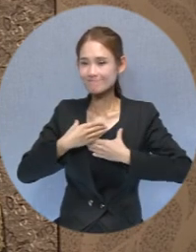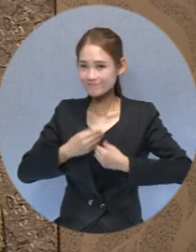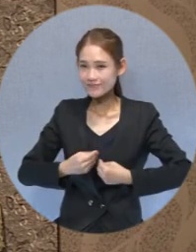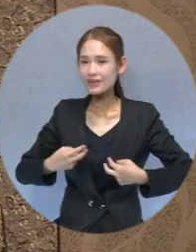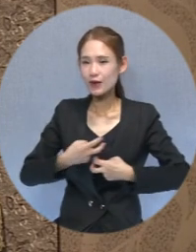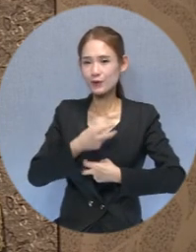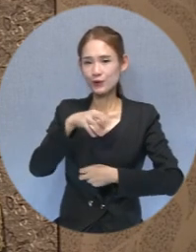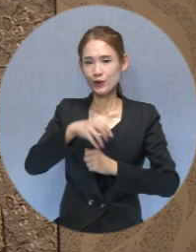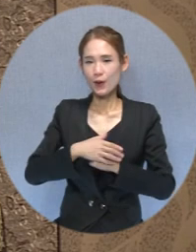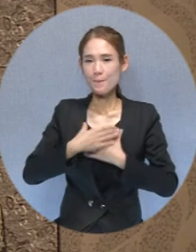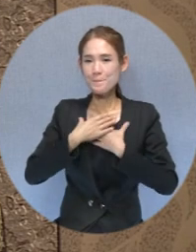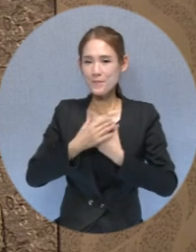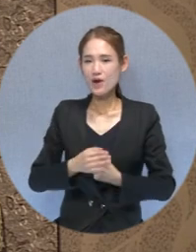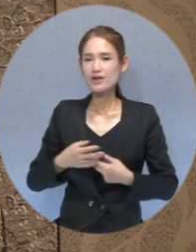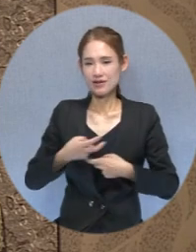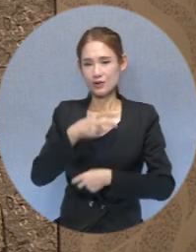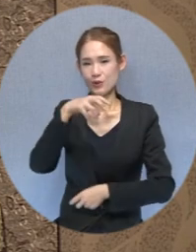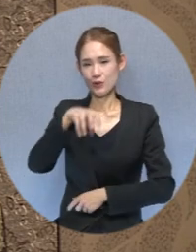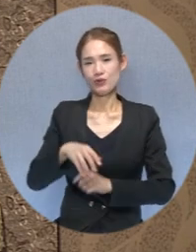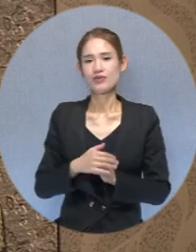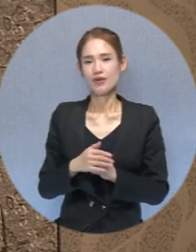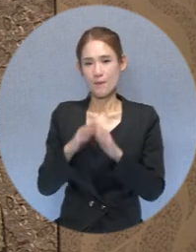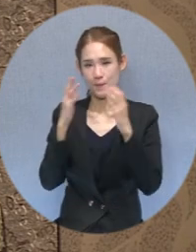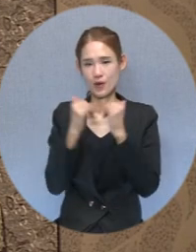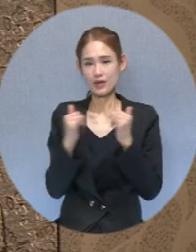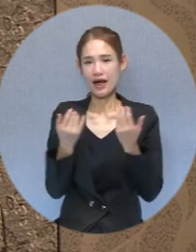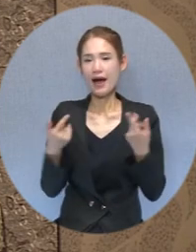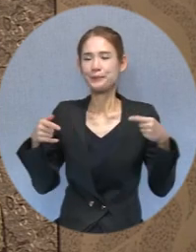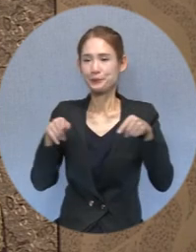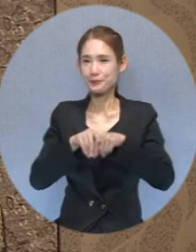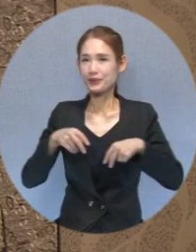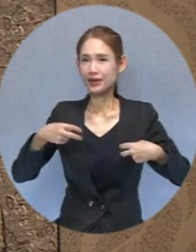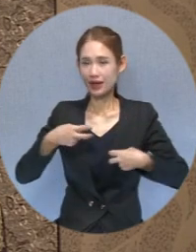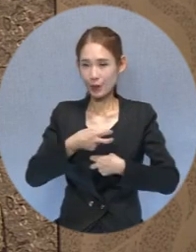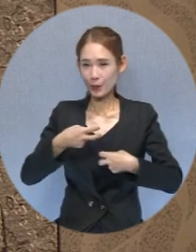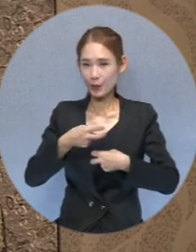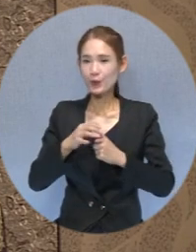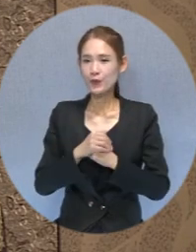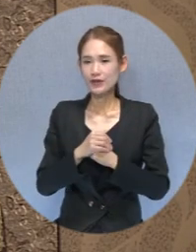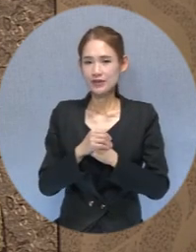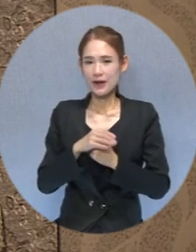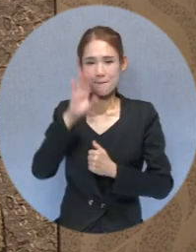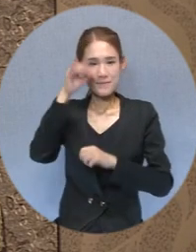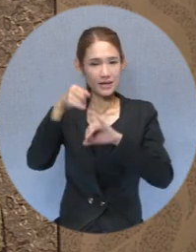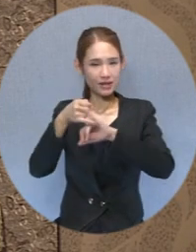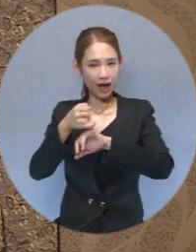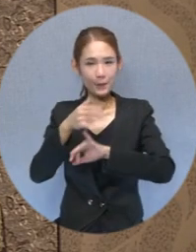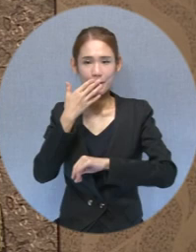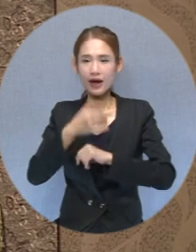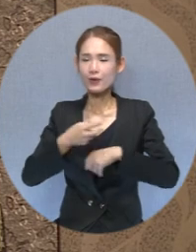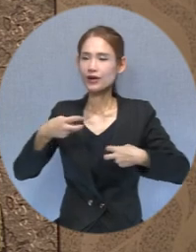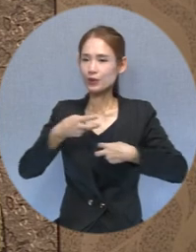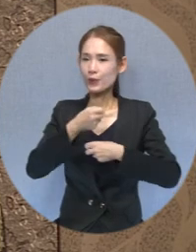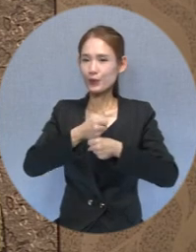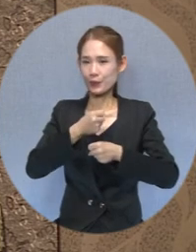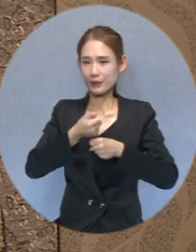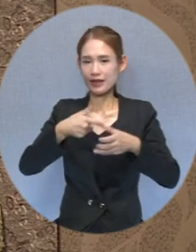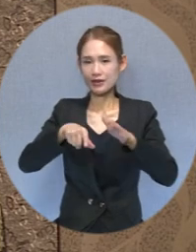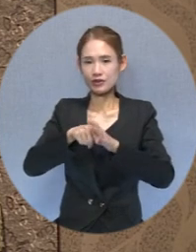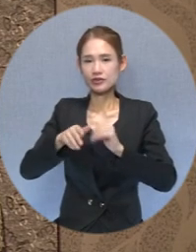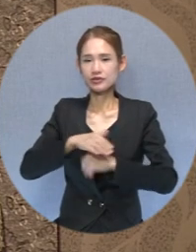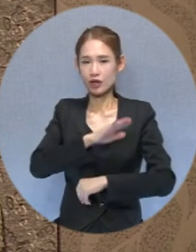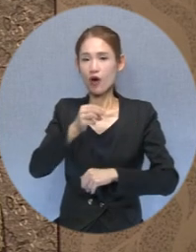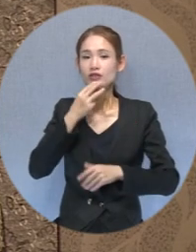편리한 교통, 모든 사람이 함께하는 교통, 그리고 미래를 약속할 수 있는 교통을 만들기 위해서